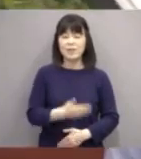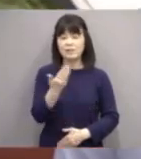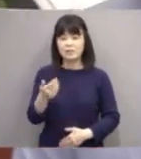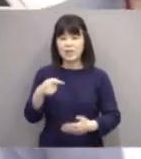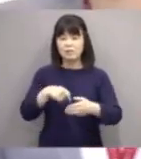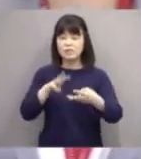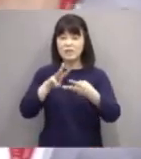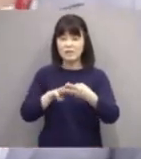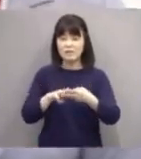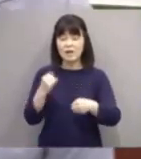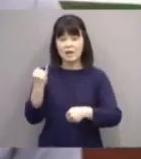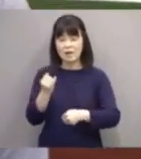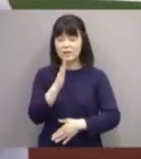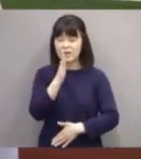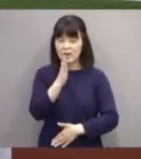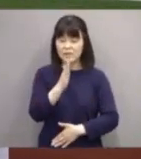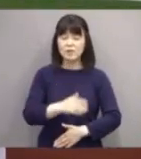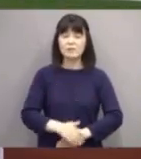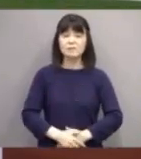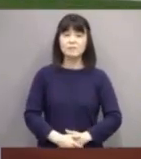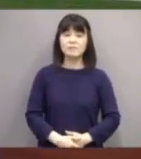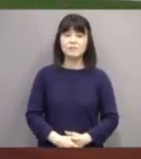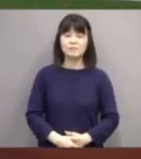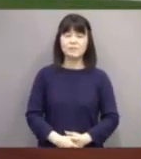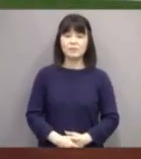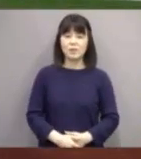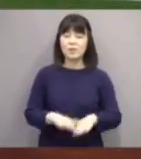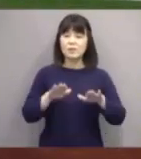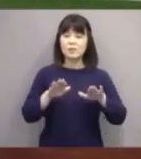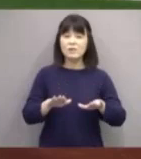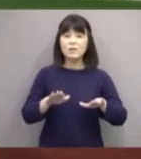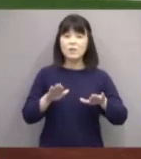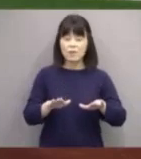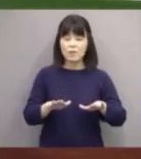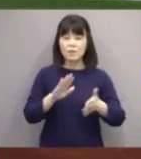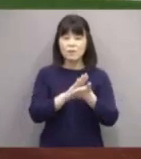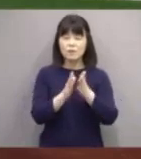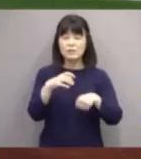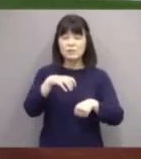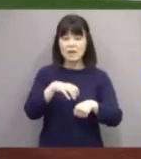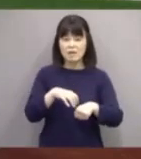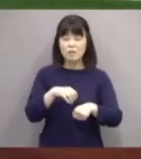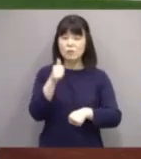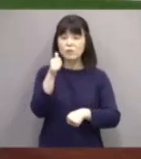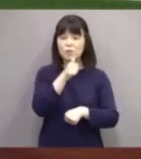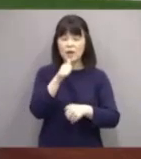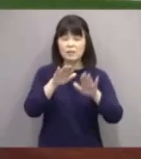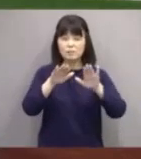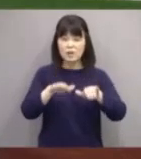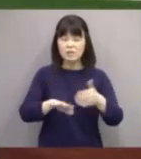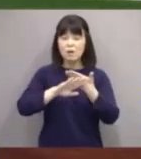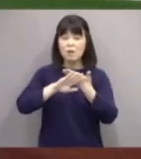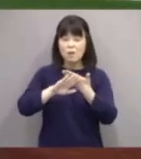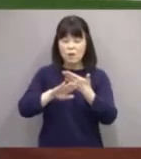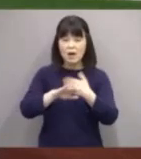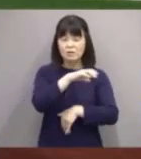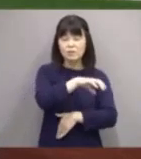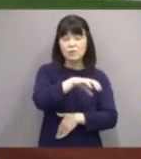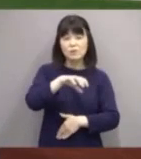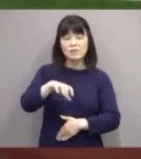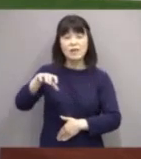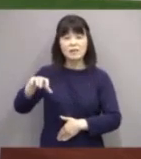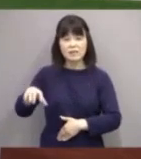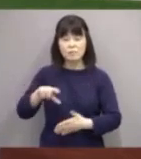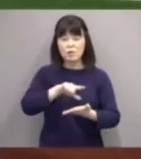続いて内田さん、よろしくお願いします。 今日は一部の幼稚園の紹介しかできませんでしたが、それぞれの幼稚園